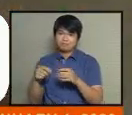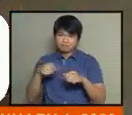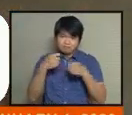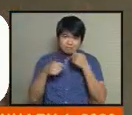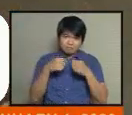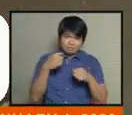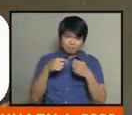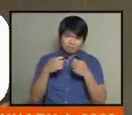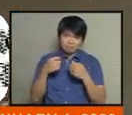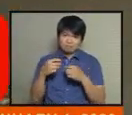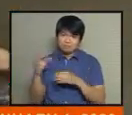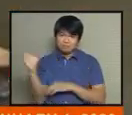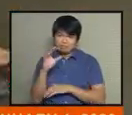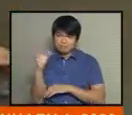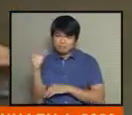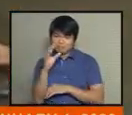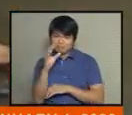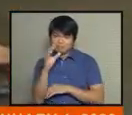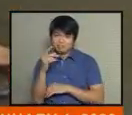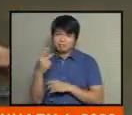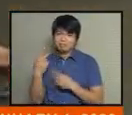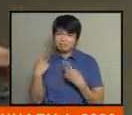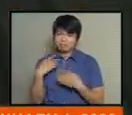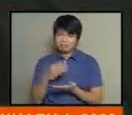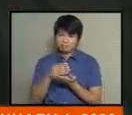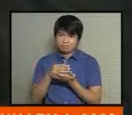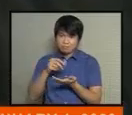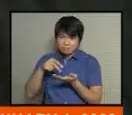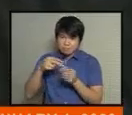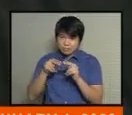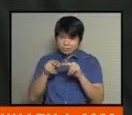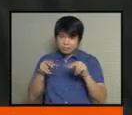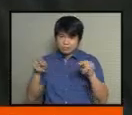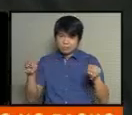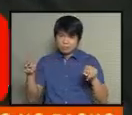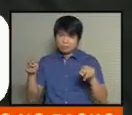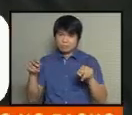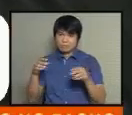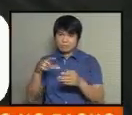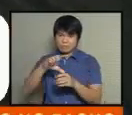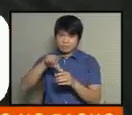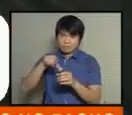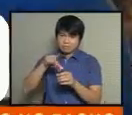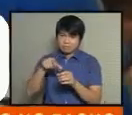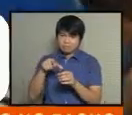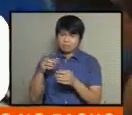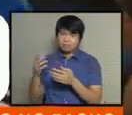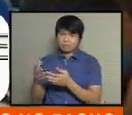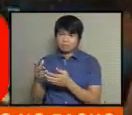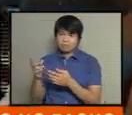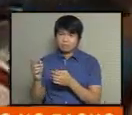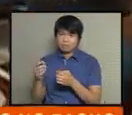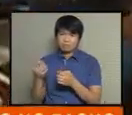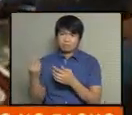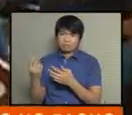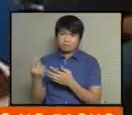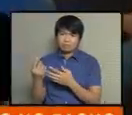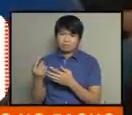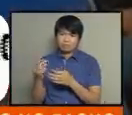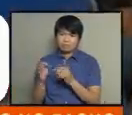po akong baong, cup noodles, saka dilata lang. Dating naman namin doon, pwede naman po kami mag-silit-bit ulit. Ganun naman parating po